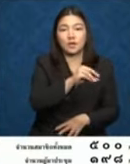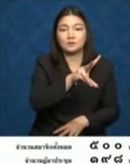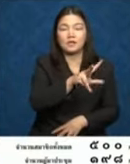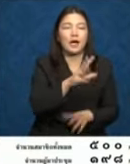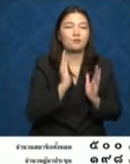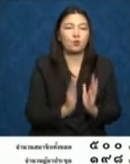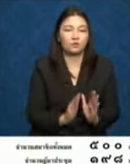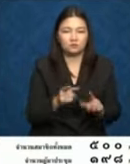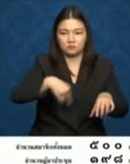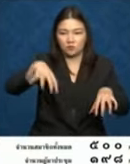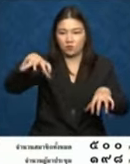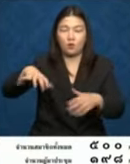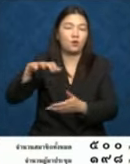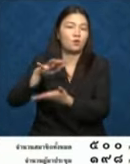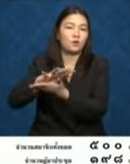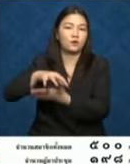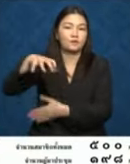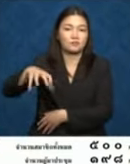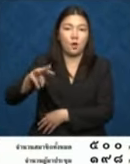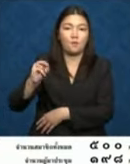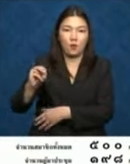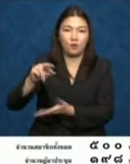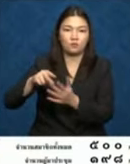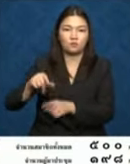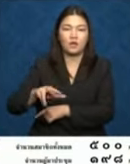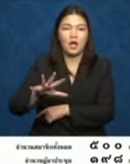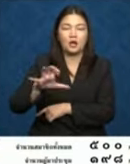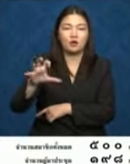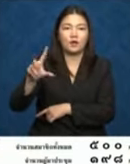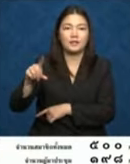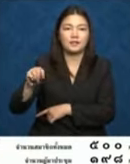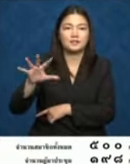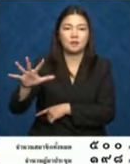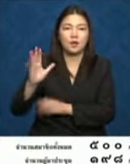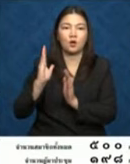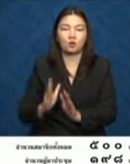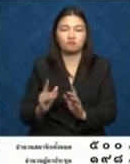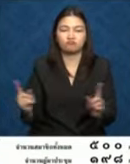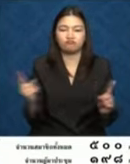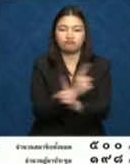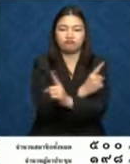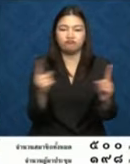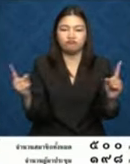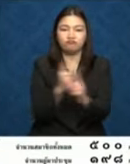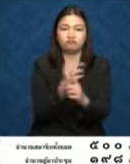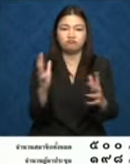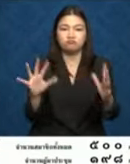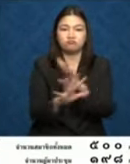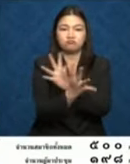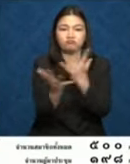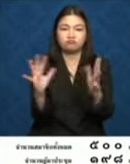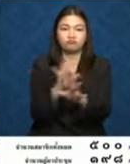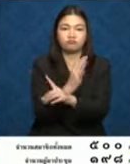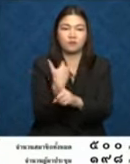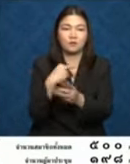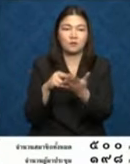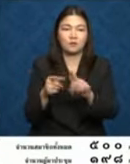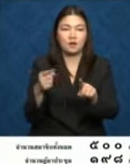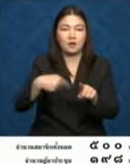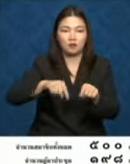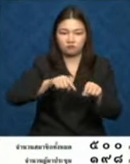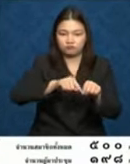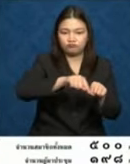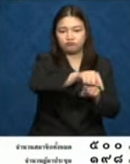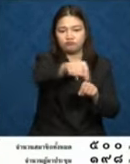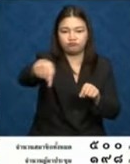คนฝั่งมัธยม526คนซึ่งต้องสัญจรไปมาข้ามถนนตรงนี้และก็จุดยูเทิร์นนั้น